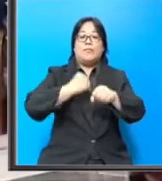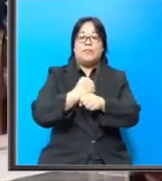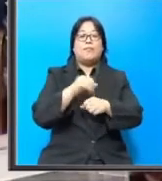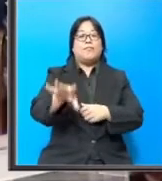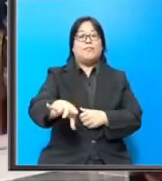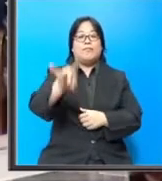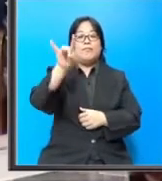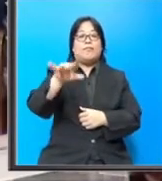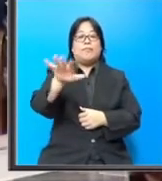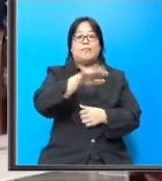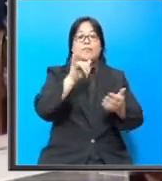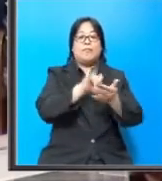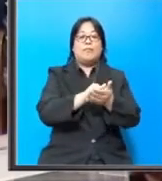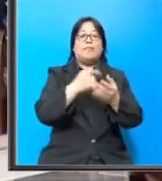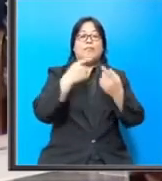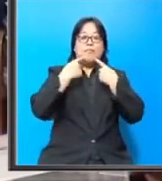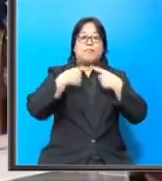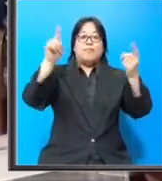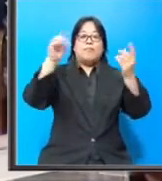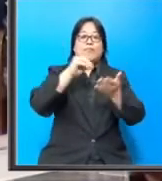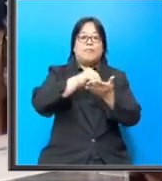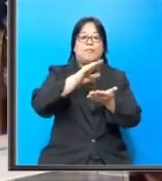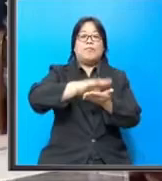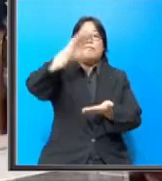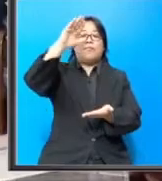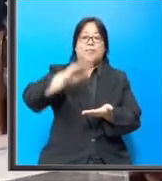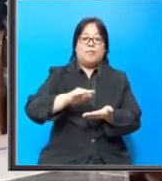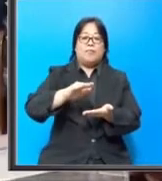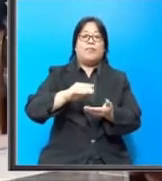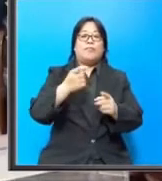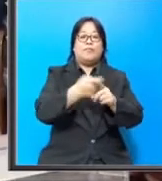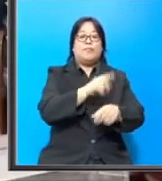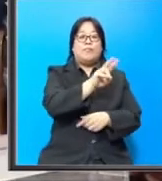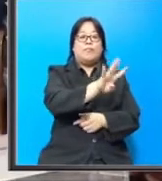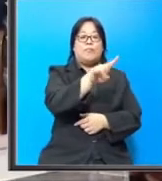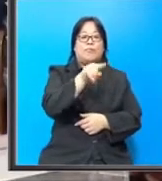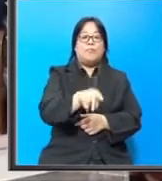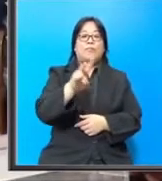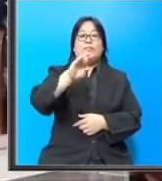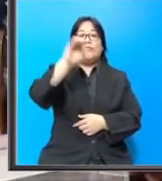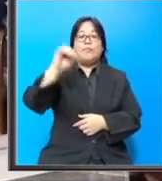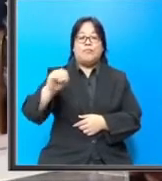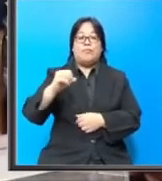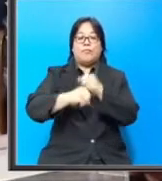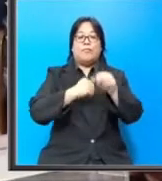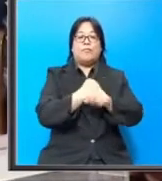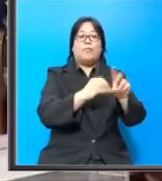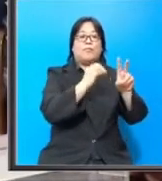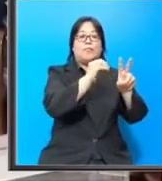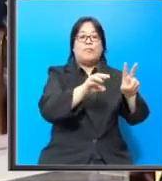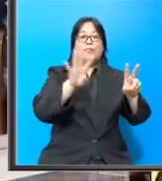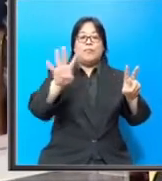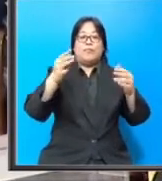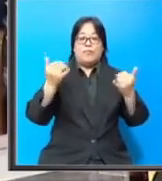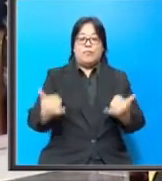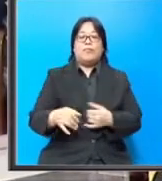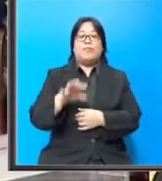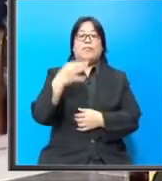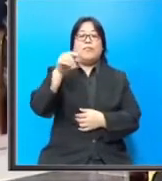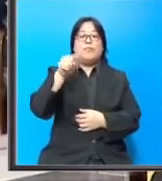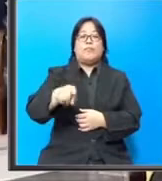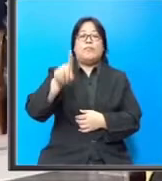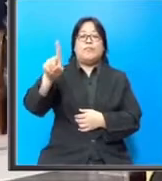tahun didapati kadar ini telah berjaya mencatatkan penurunan daripada 24700 pada tahun 2004 kepada